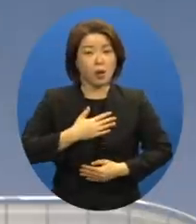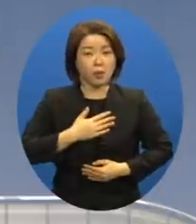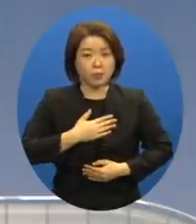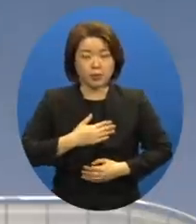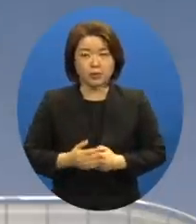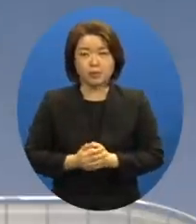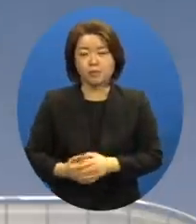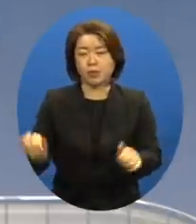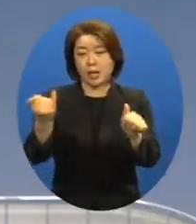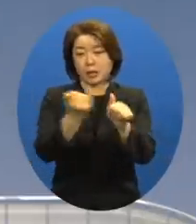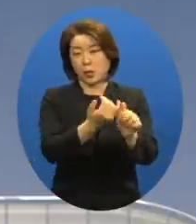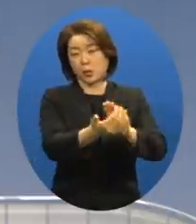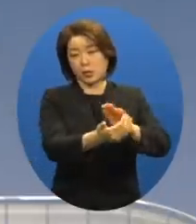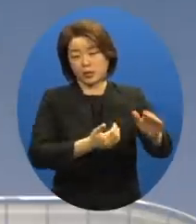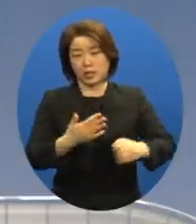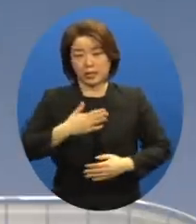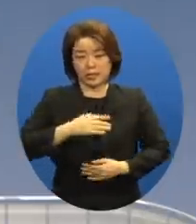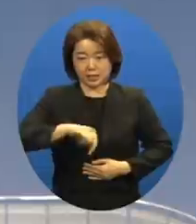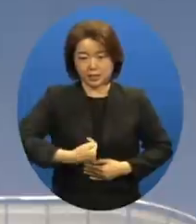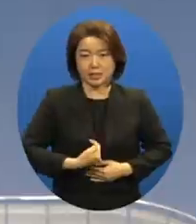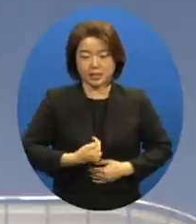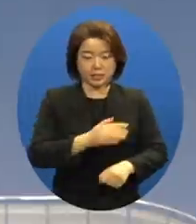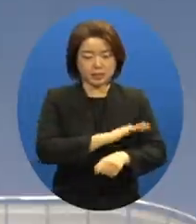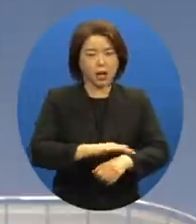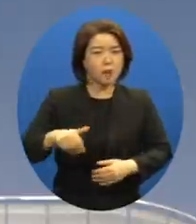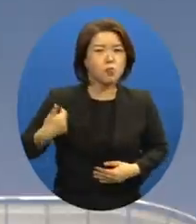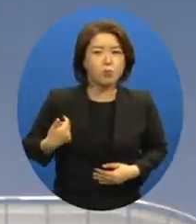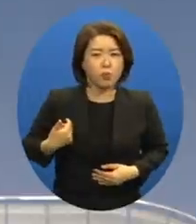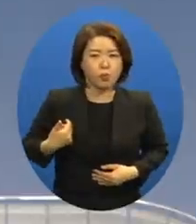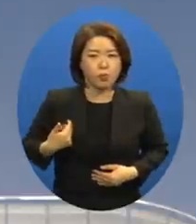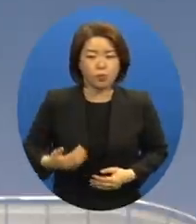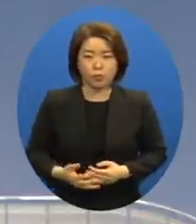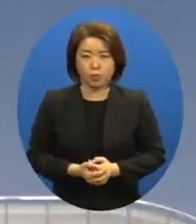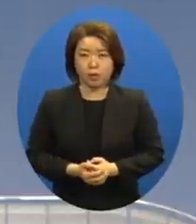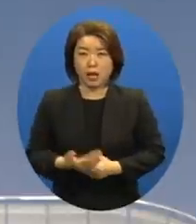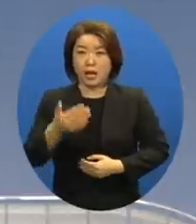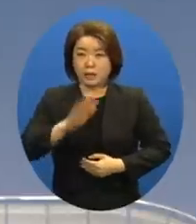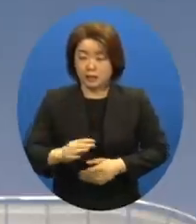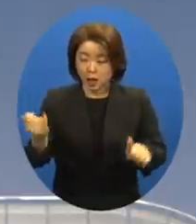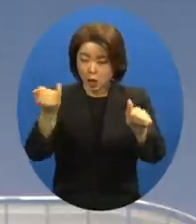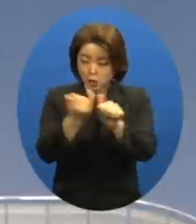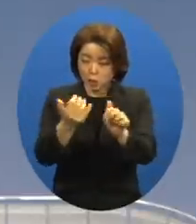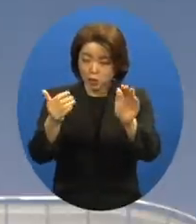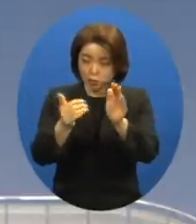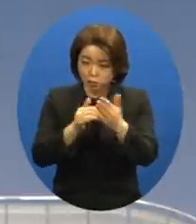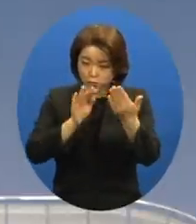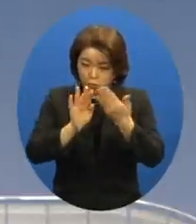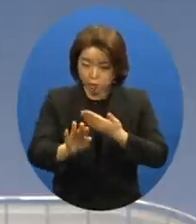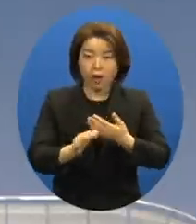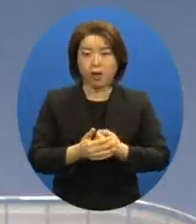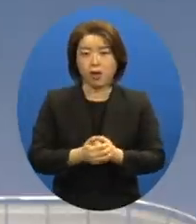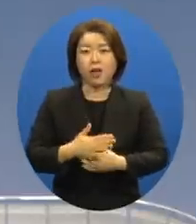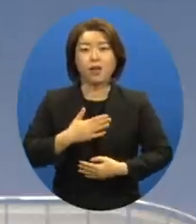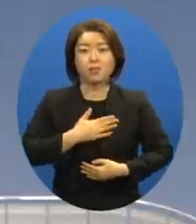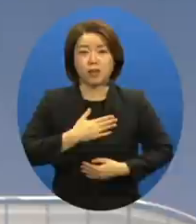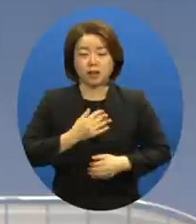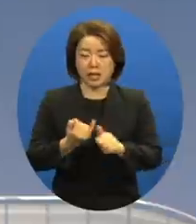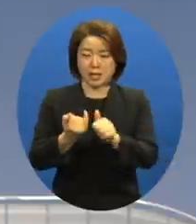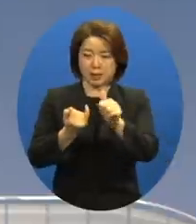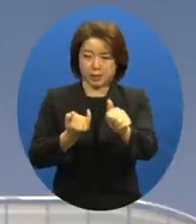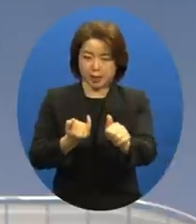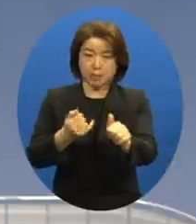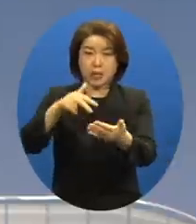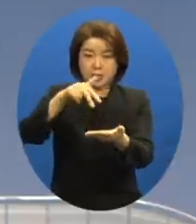결혼하기 전에 저 자신을 잘 알지 못했습니다 그런데 결혼 하고 난 다음에 제가 남편이 되어